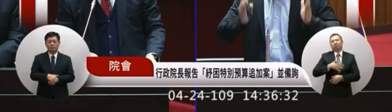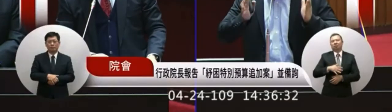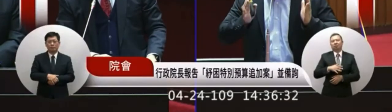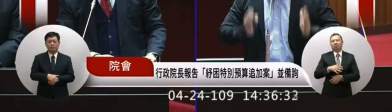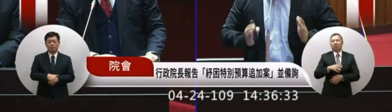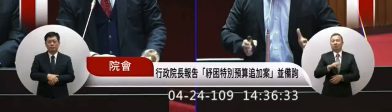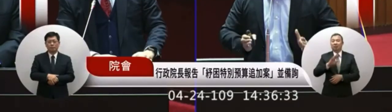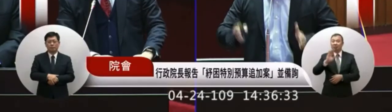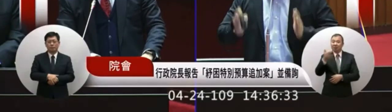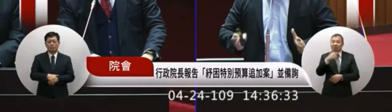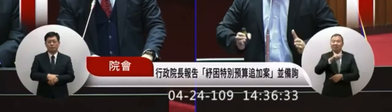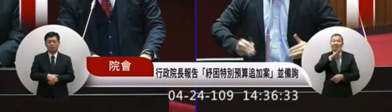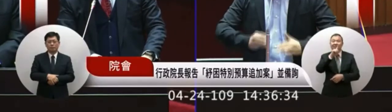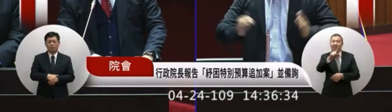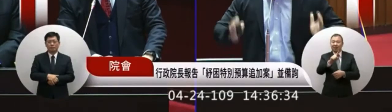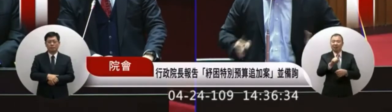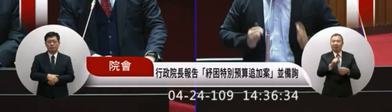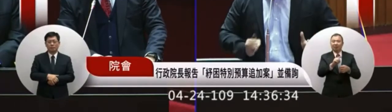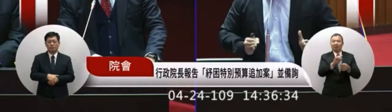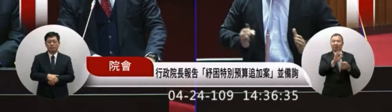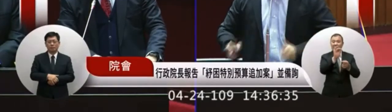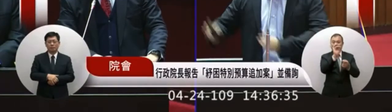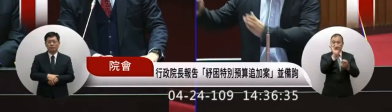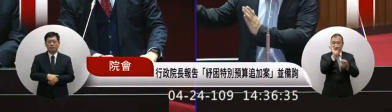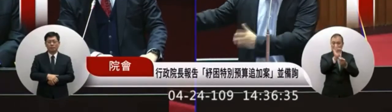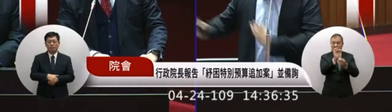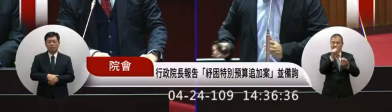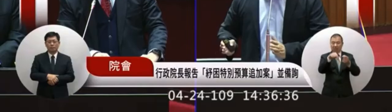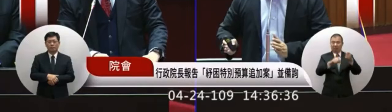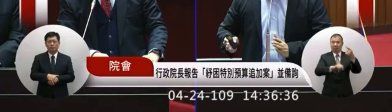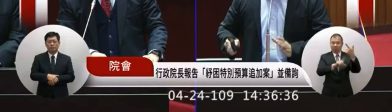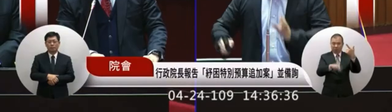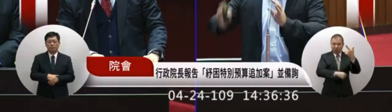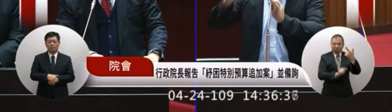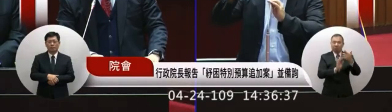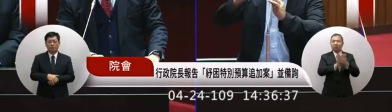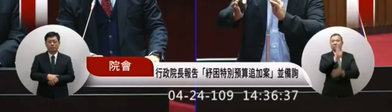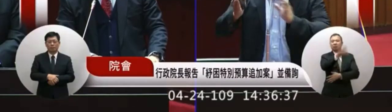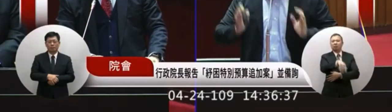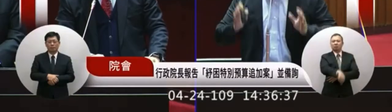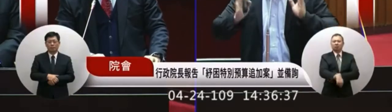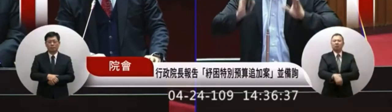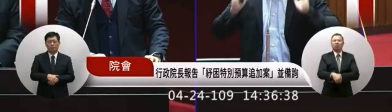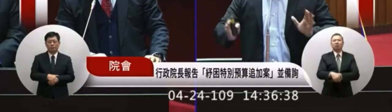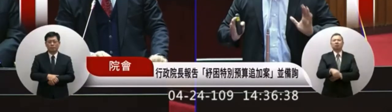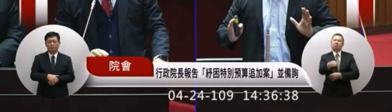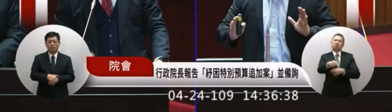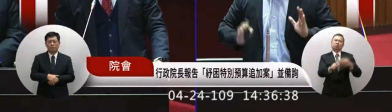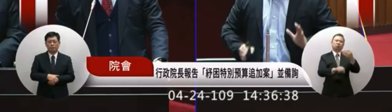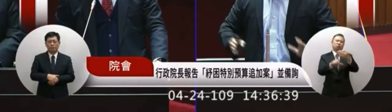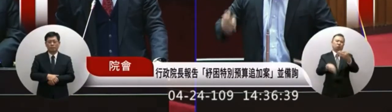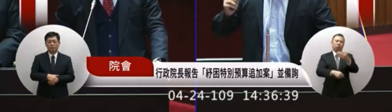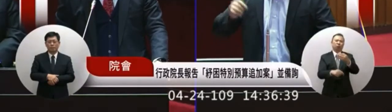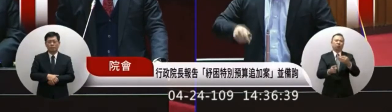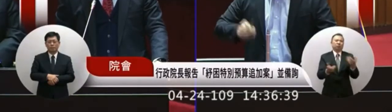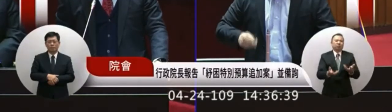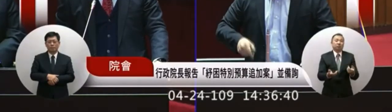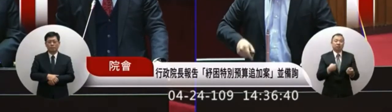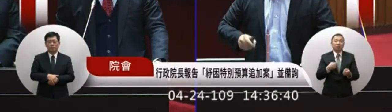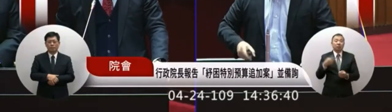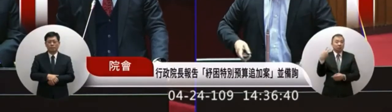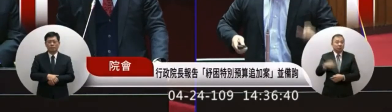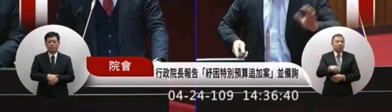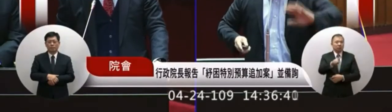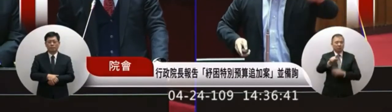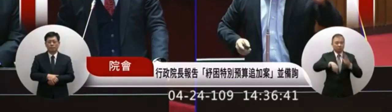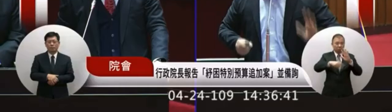该是等到一百年的六月，咱这执行完毕啊，因为你这是九月的代志嘛。啊，过来就是保定，我特别甲你讲者，伊要做